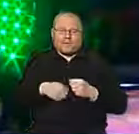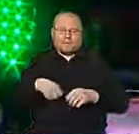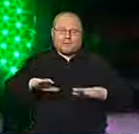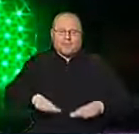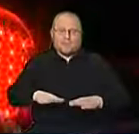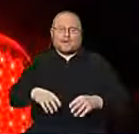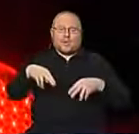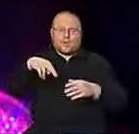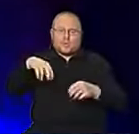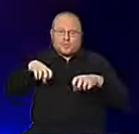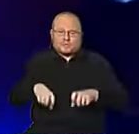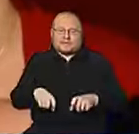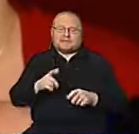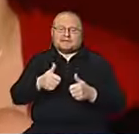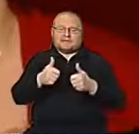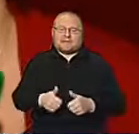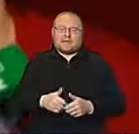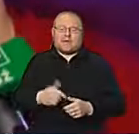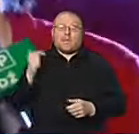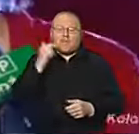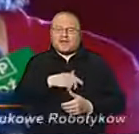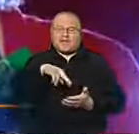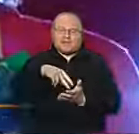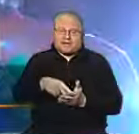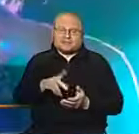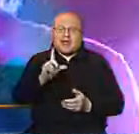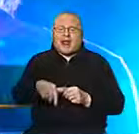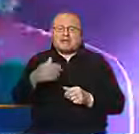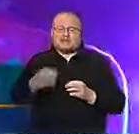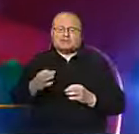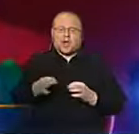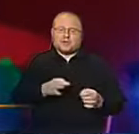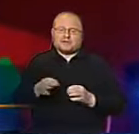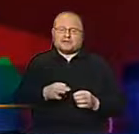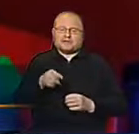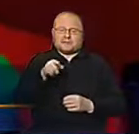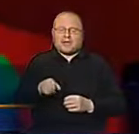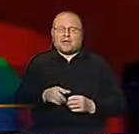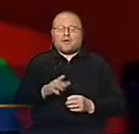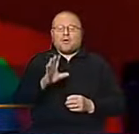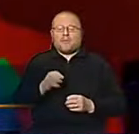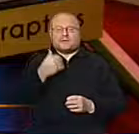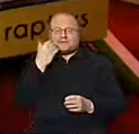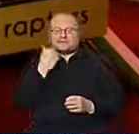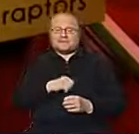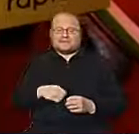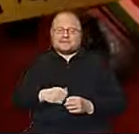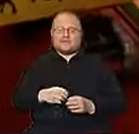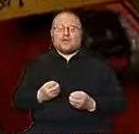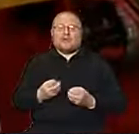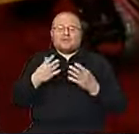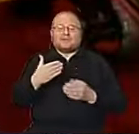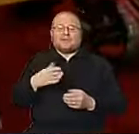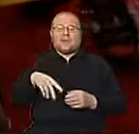i stać na rękach. Potrafi również tańczyć, ale dzisiaj oszczędziłyśmy mu tego, ponieważ się zawstydził. Twórcy